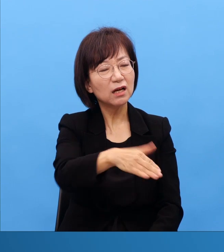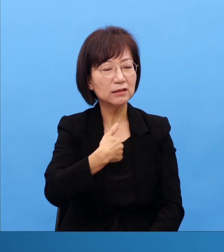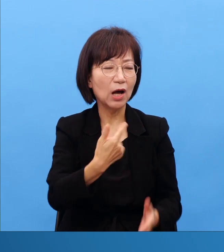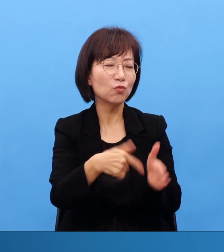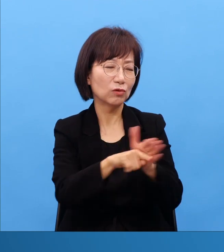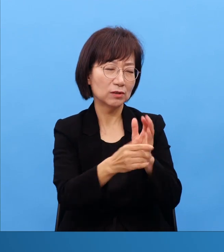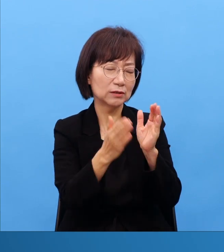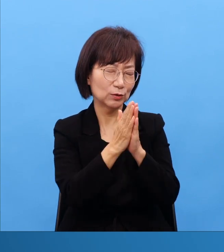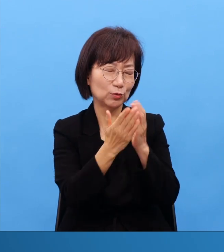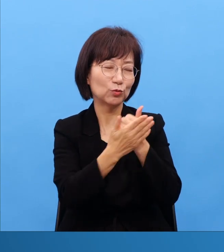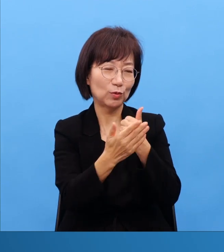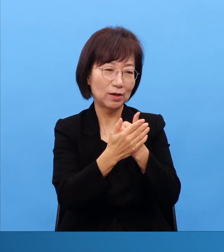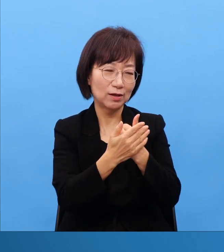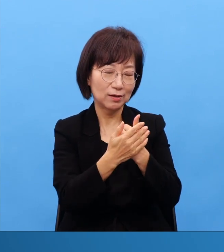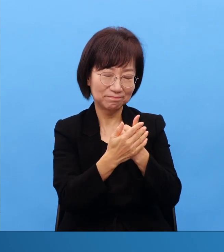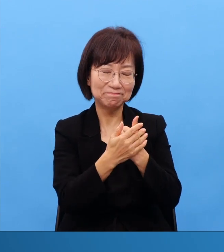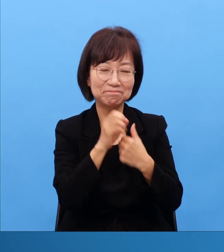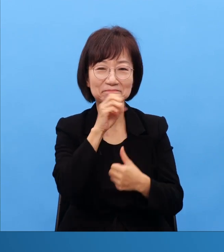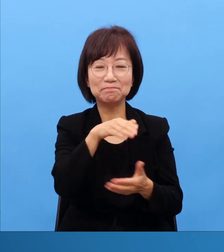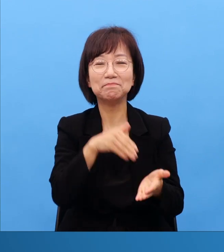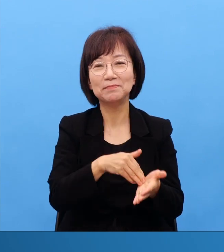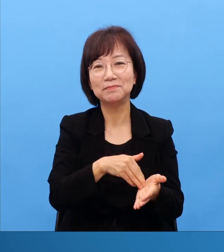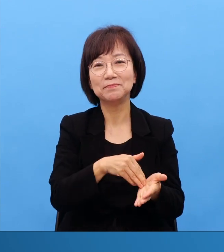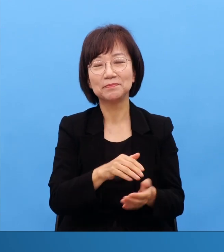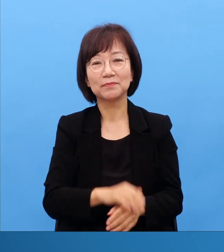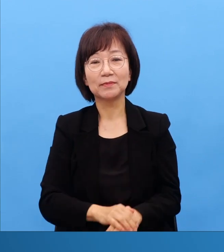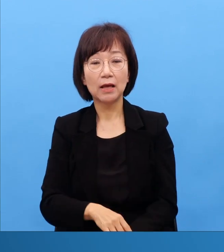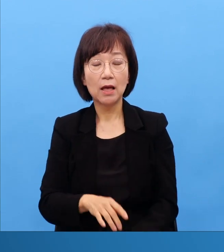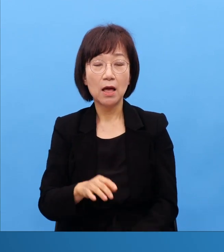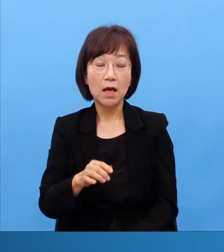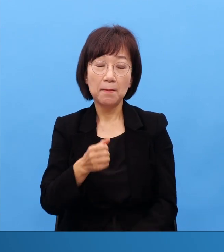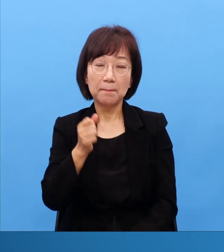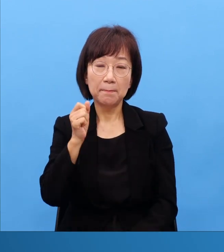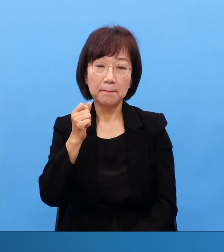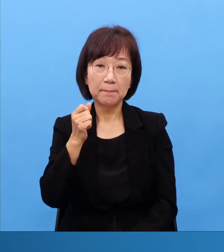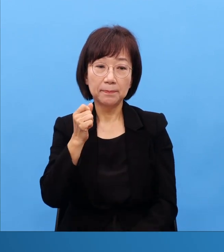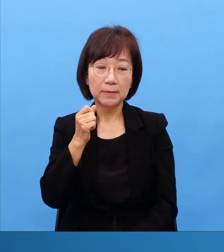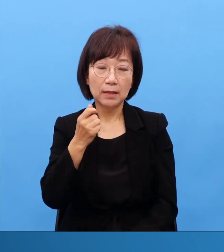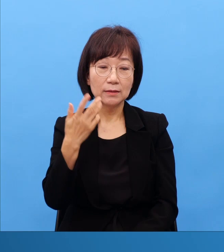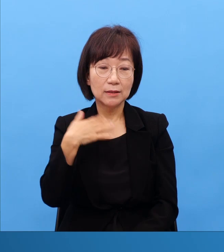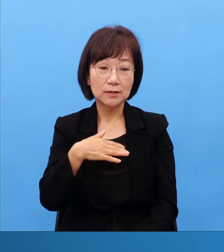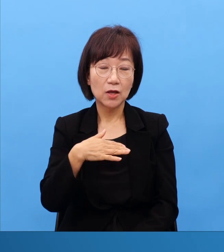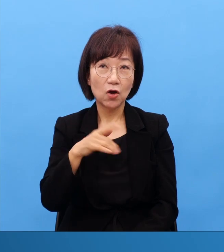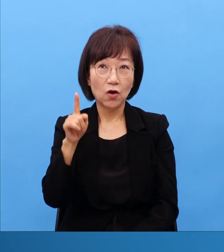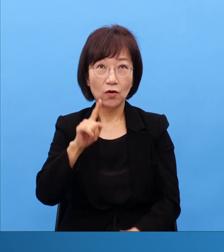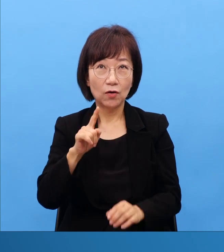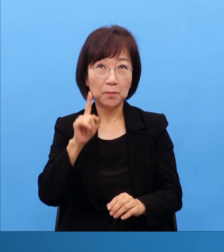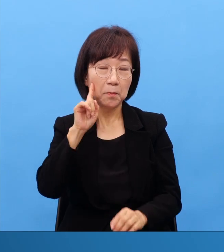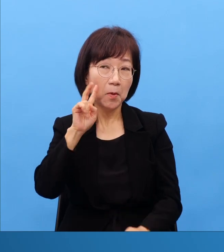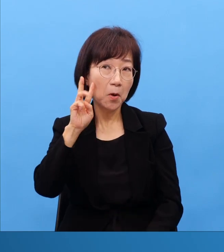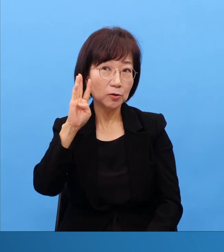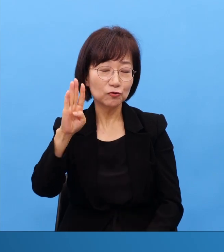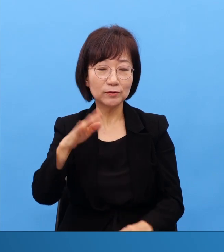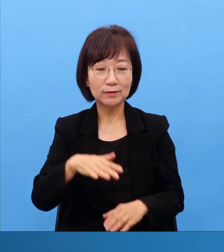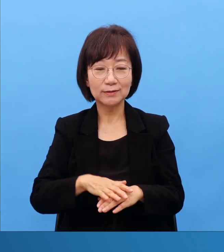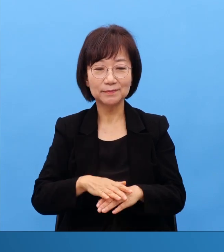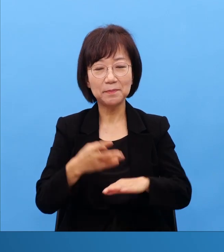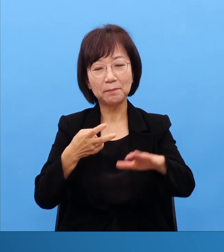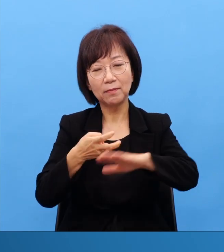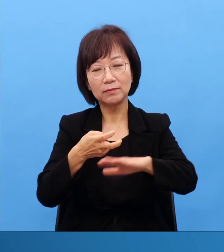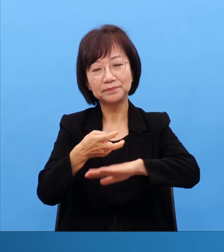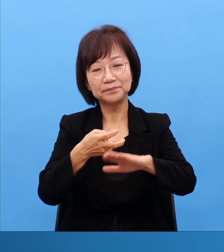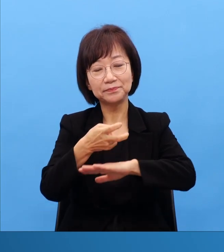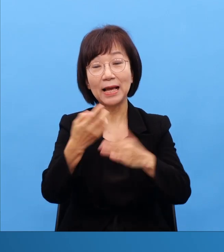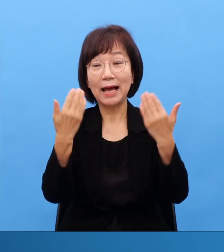고생했는데. 버스 타고 학교 가는 중에 뉴스 나오더라고요. And so there were a lot of very